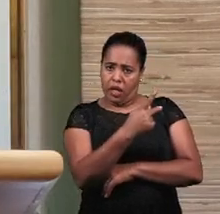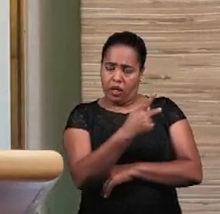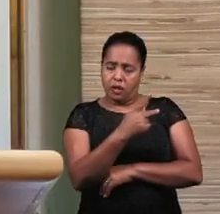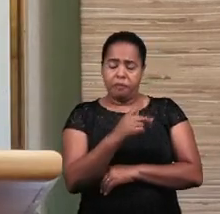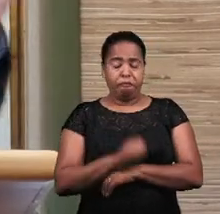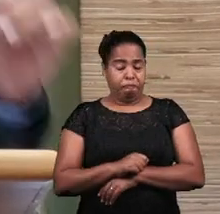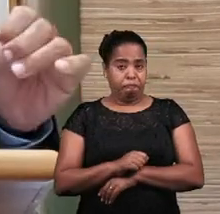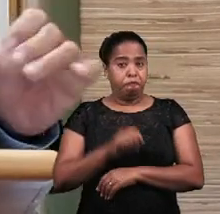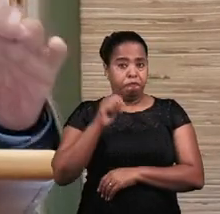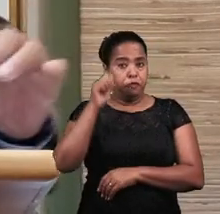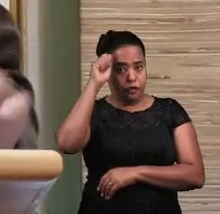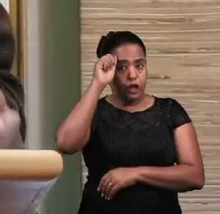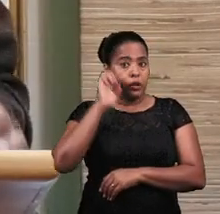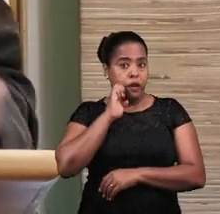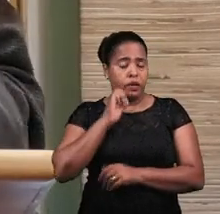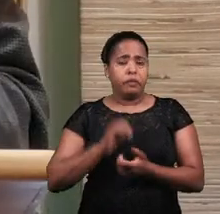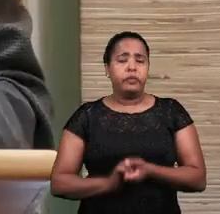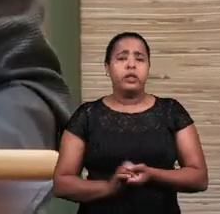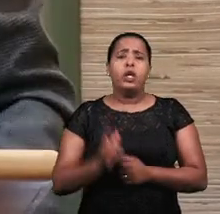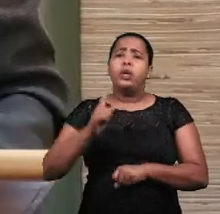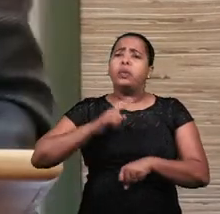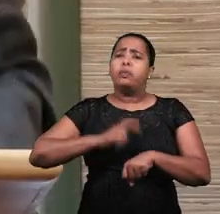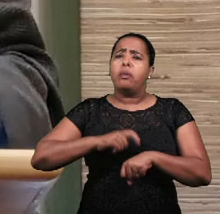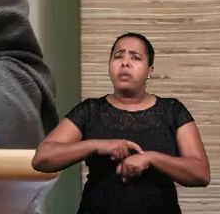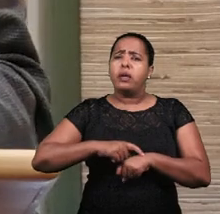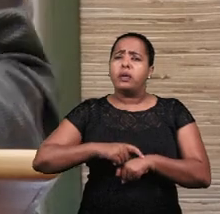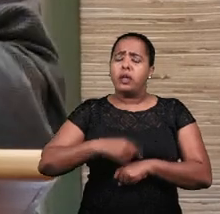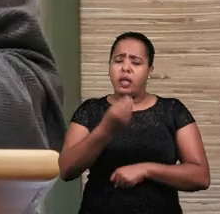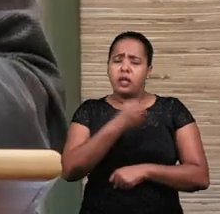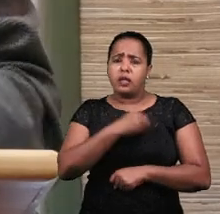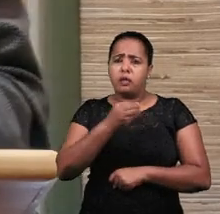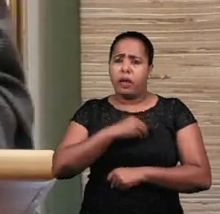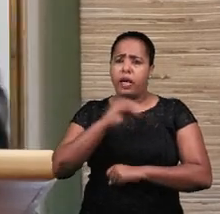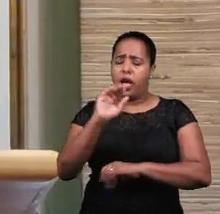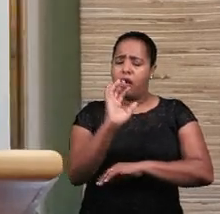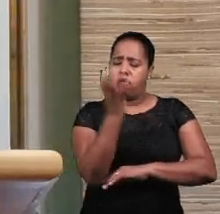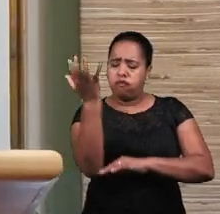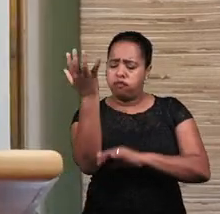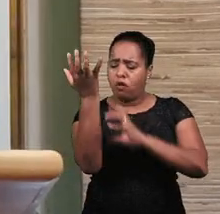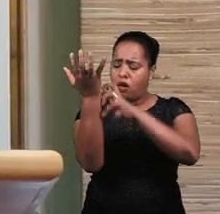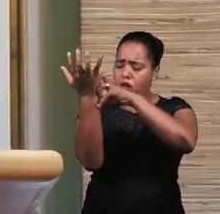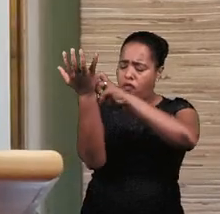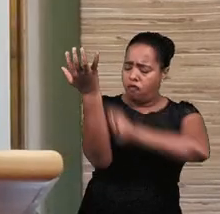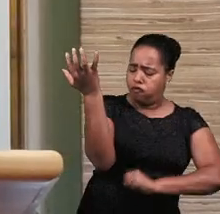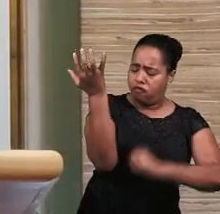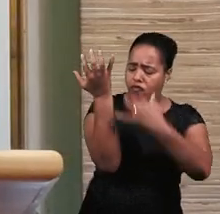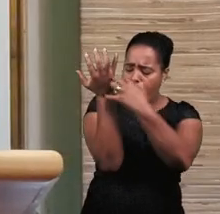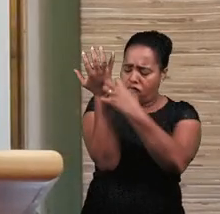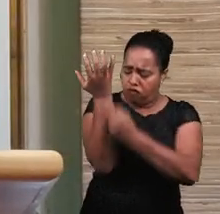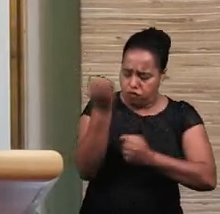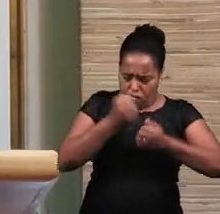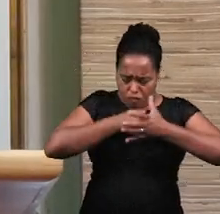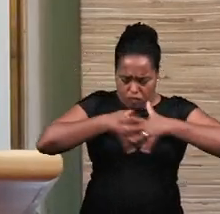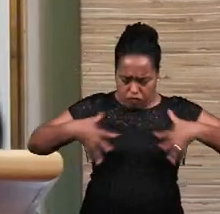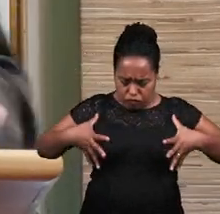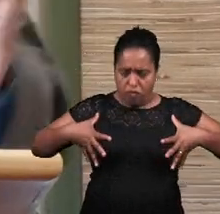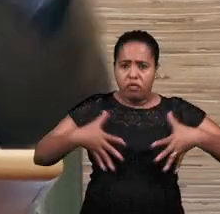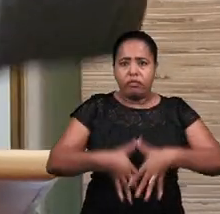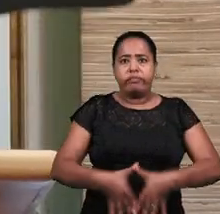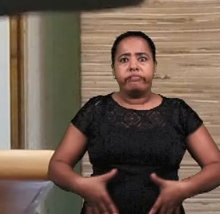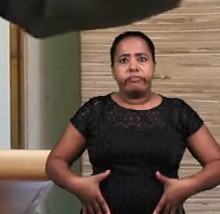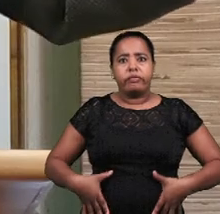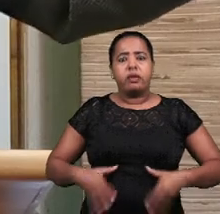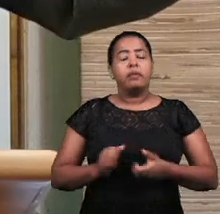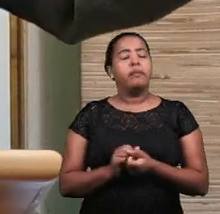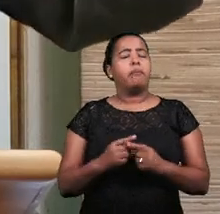péché, ils ont fait des feuilles de figuier pour cacher leur nudité. Et là, le Seigneur a dit, non, on va faire le